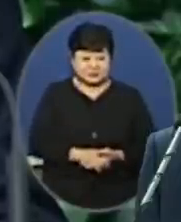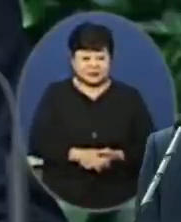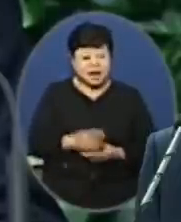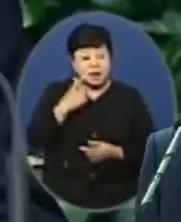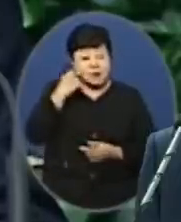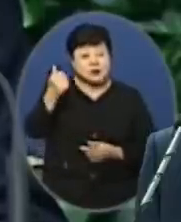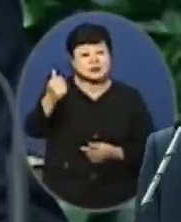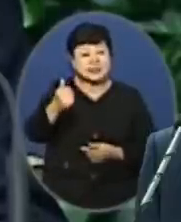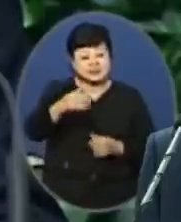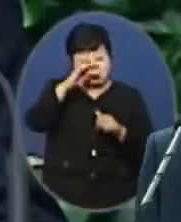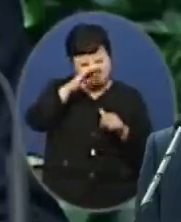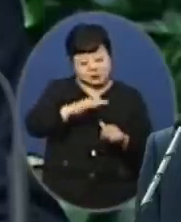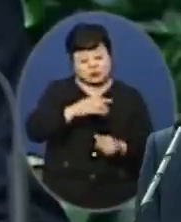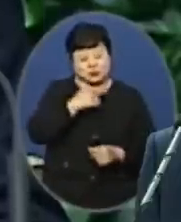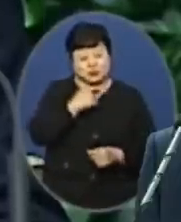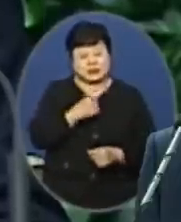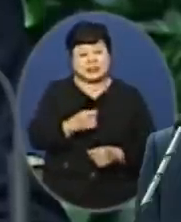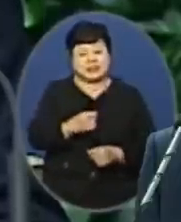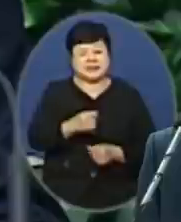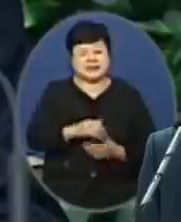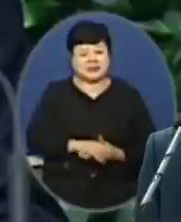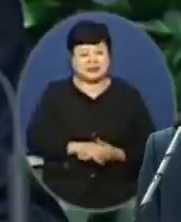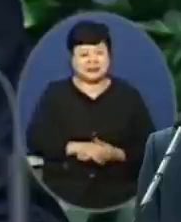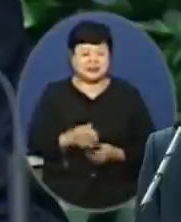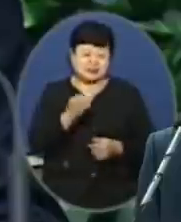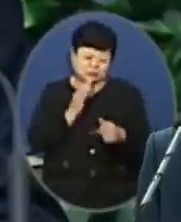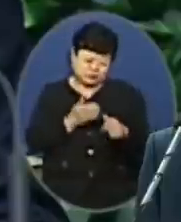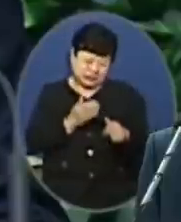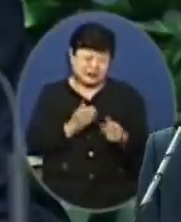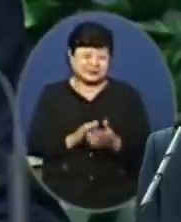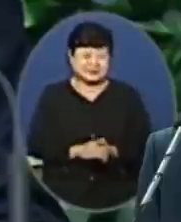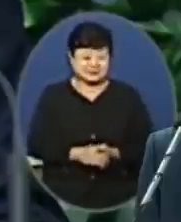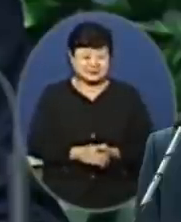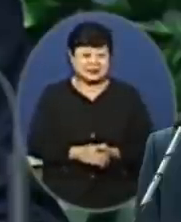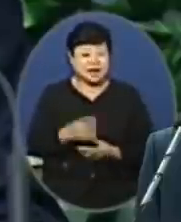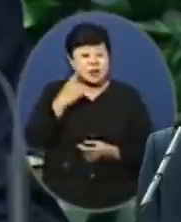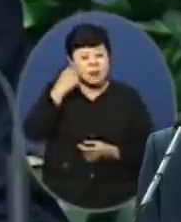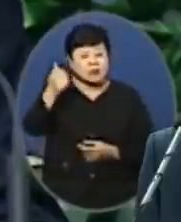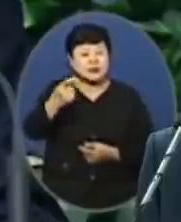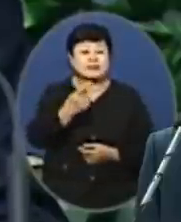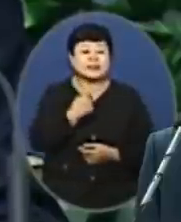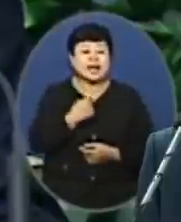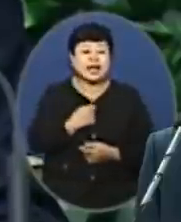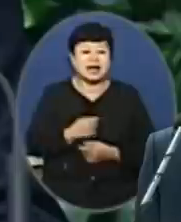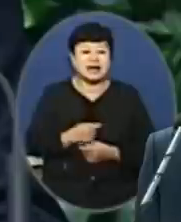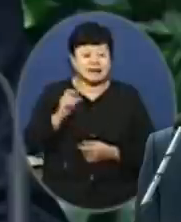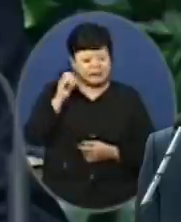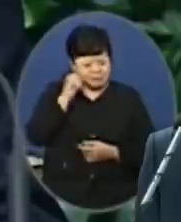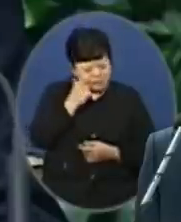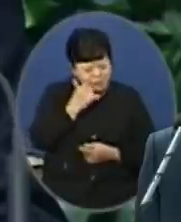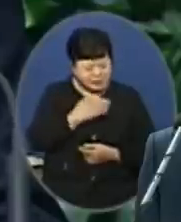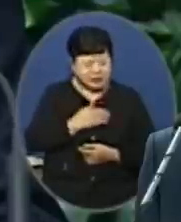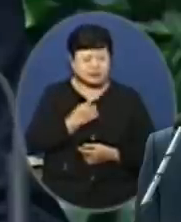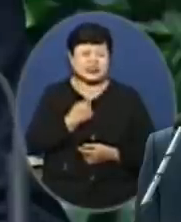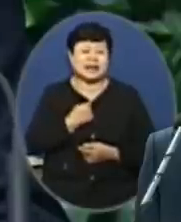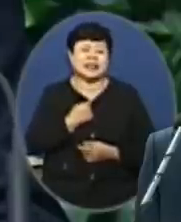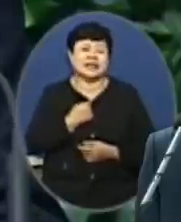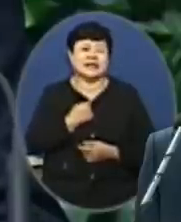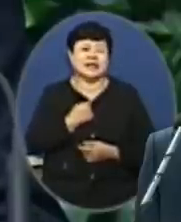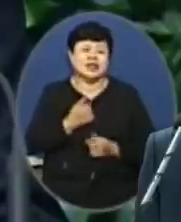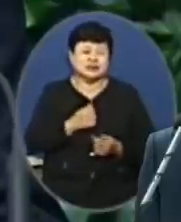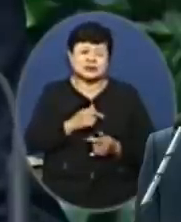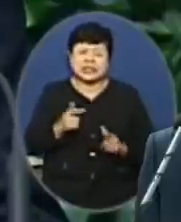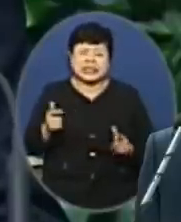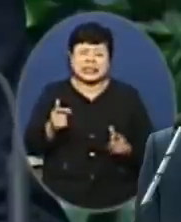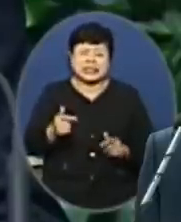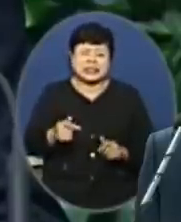내가 목사님께 오늘 안수 기도를 받고 부탁을 하는데 목사님이 당한 시련만큼 나도 시련을 당하되